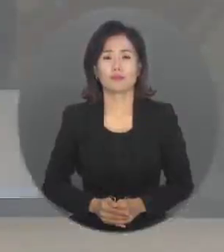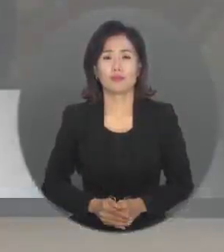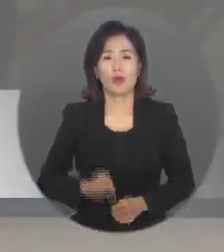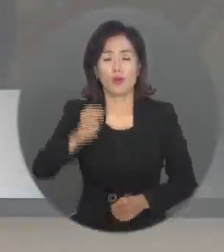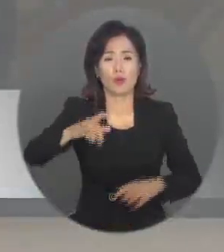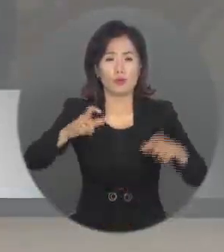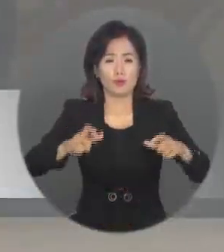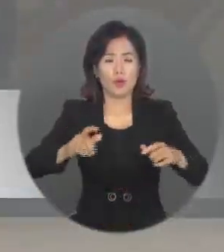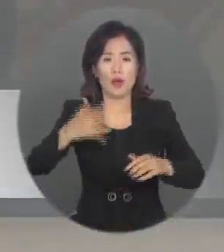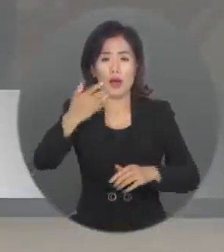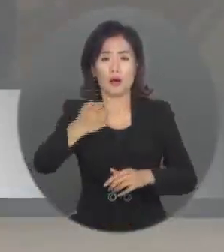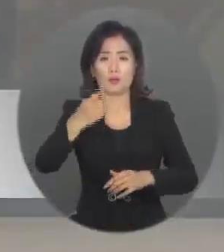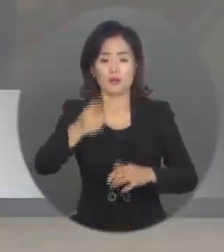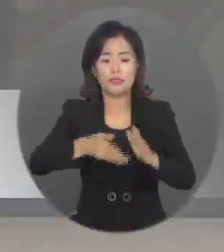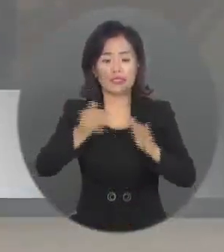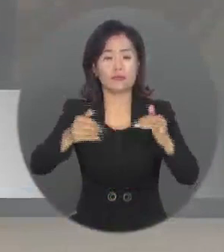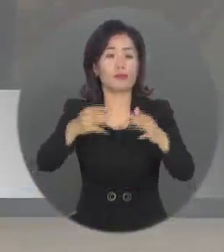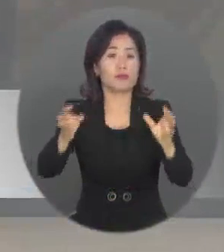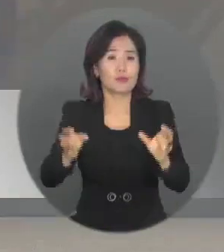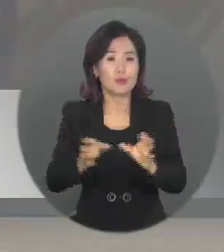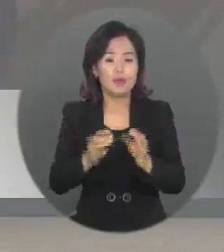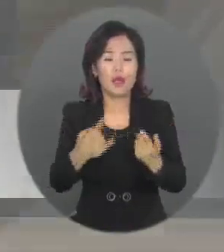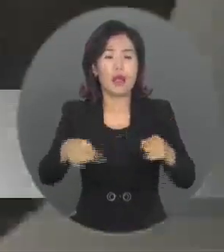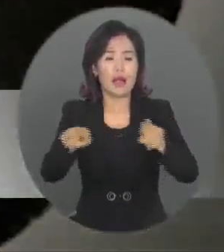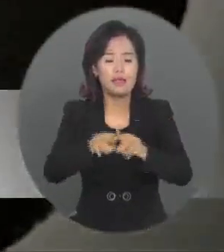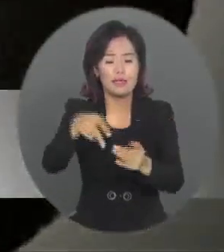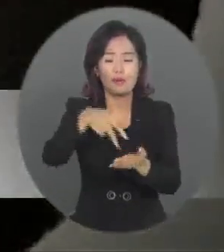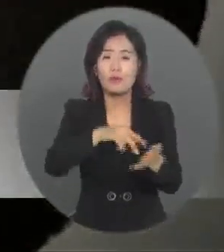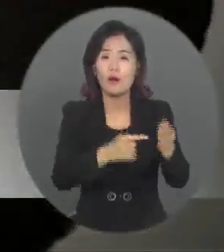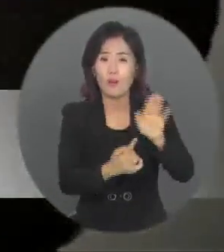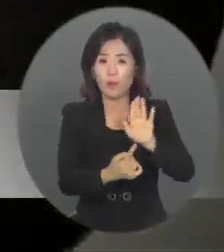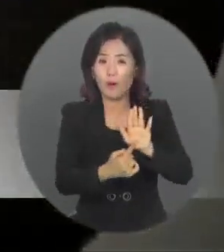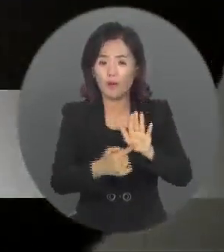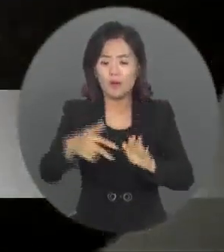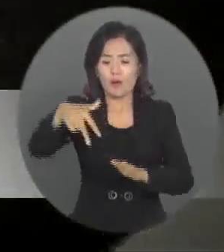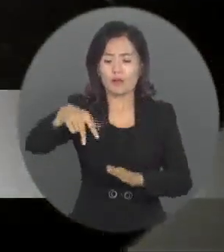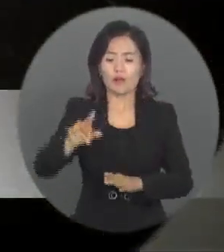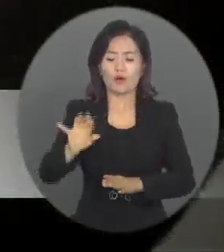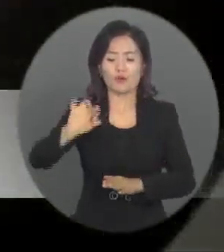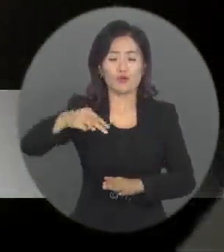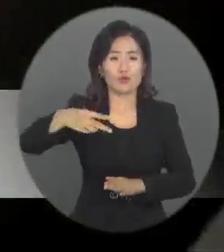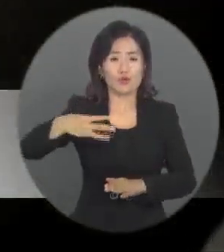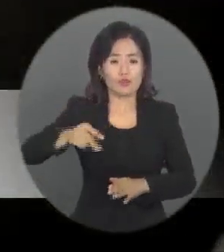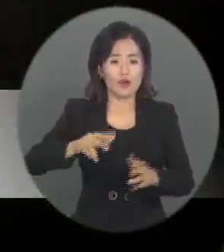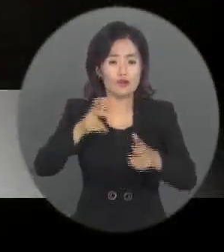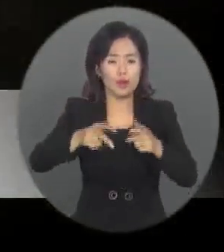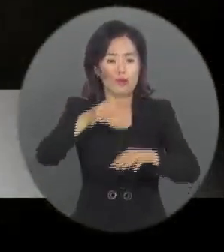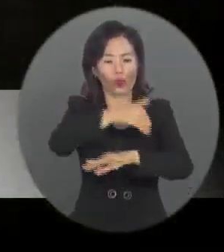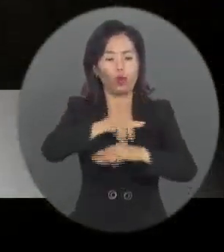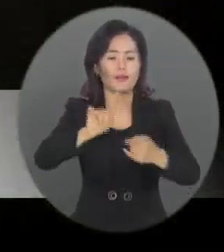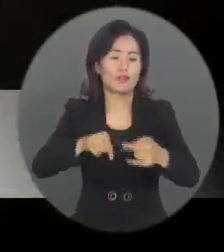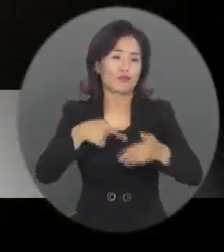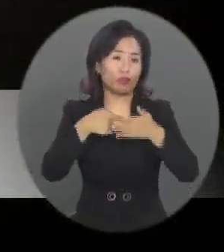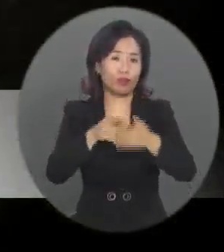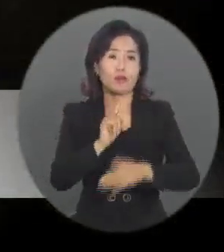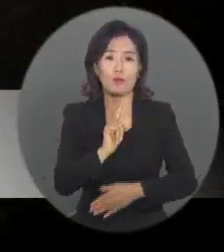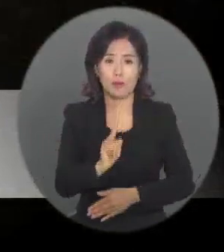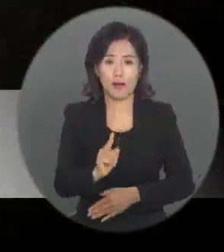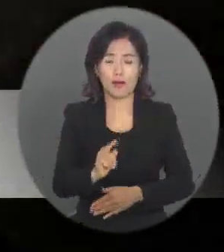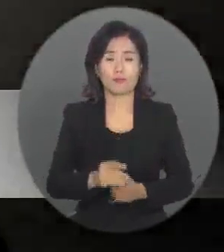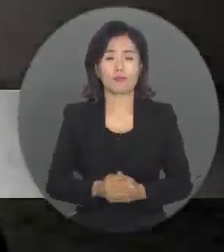광주 지역 92개 시민사회단체가 공동 성명을 내고 정율성 사업은 계획대로 추진돼야 한다고